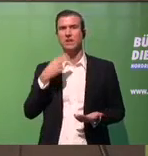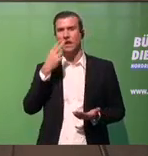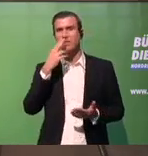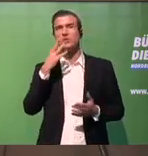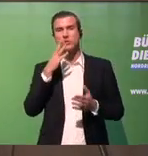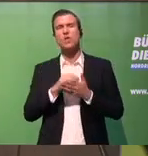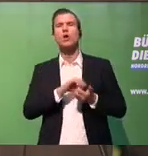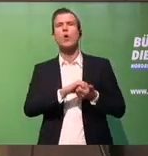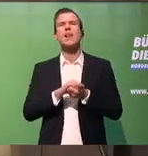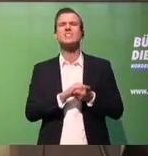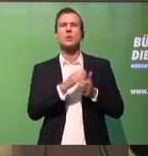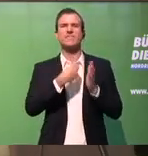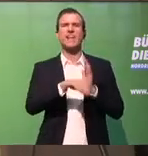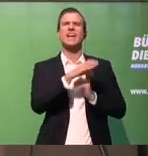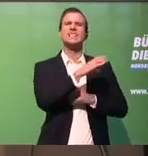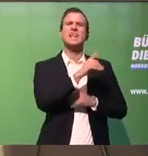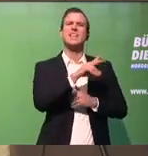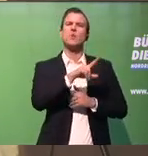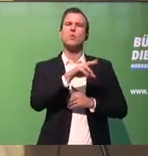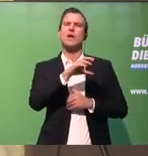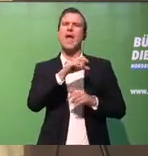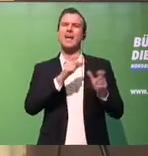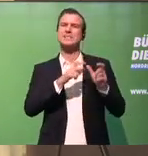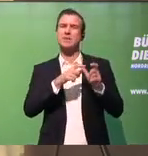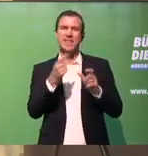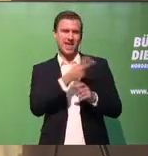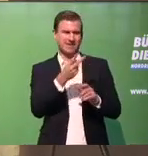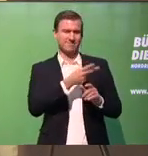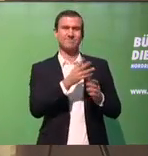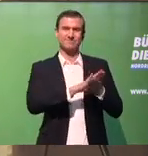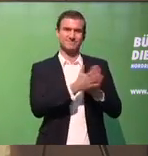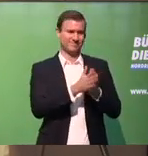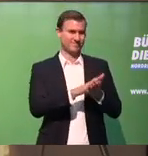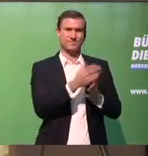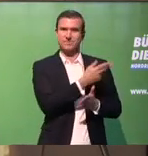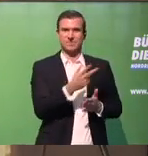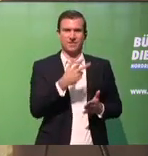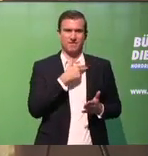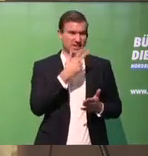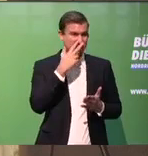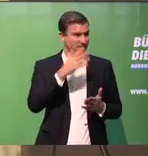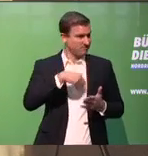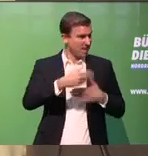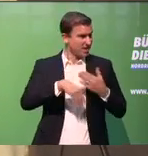in den Koalitionsvertrag, den jetzt CDU und SPD miteinander ausgehandelt haben, dass wir da nicht wirklich